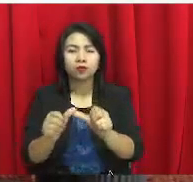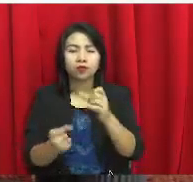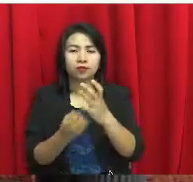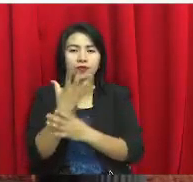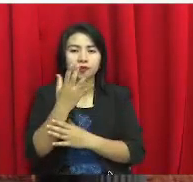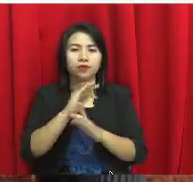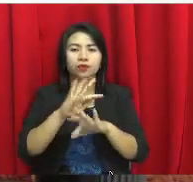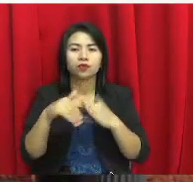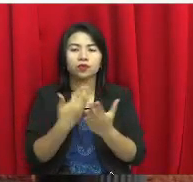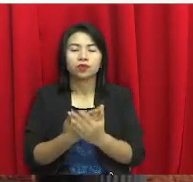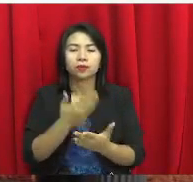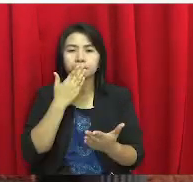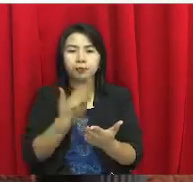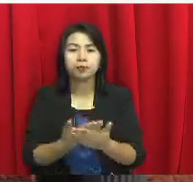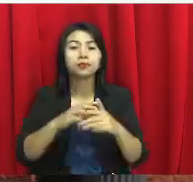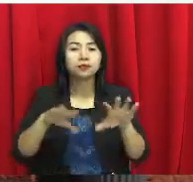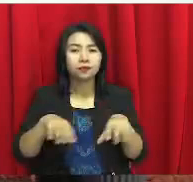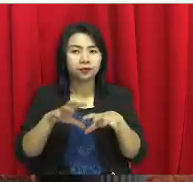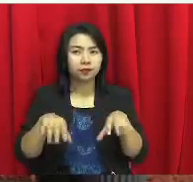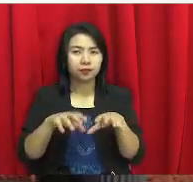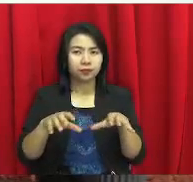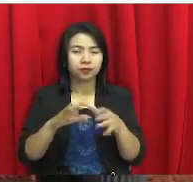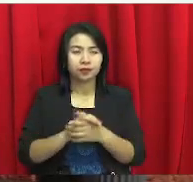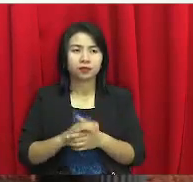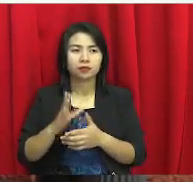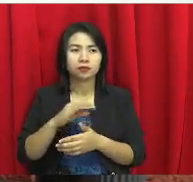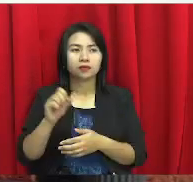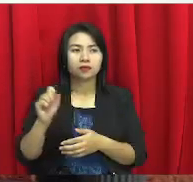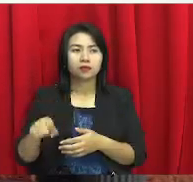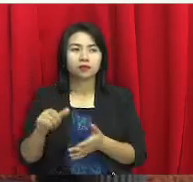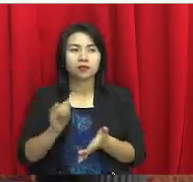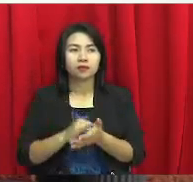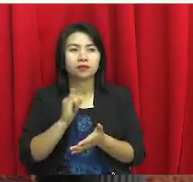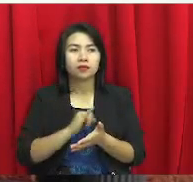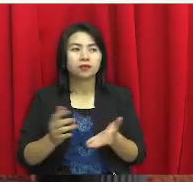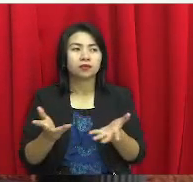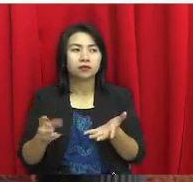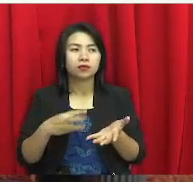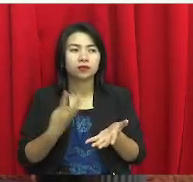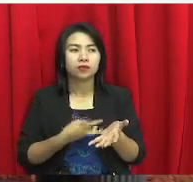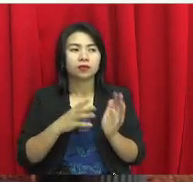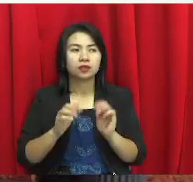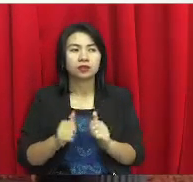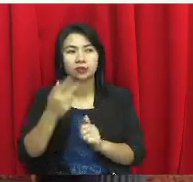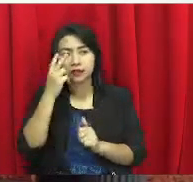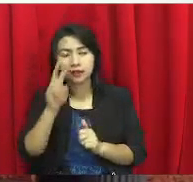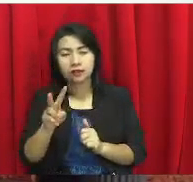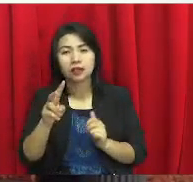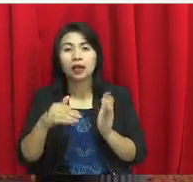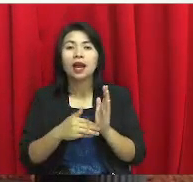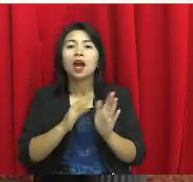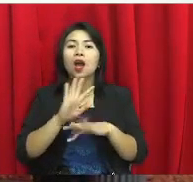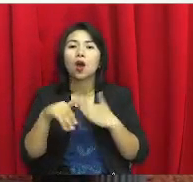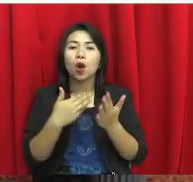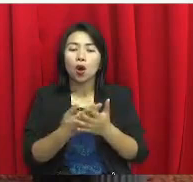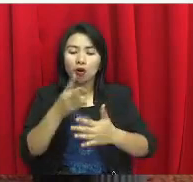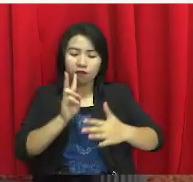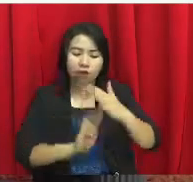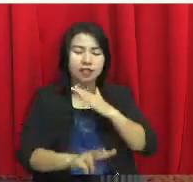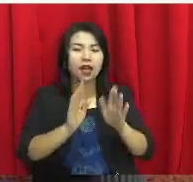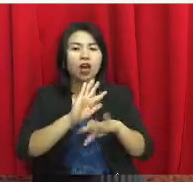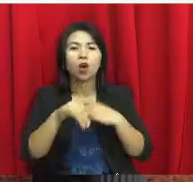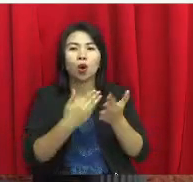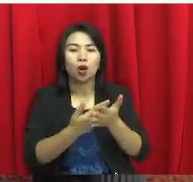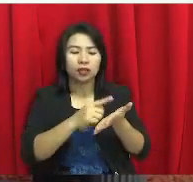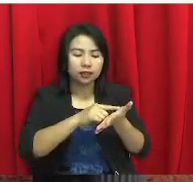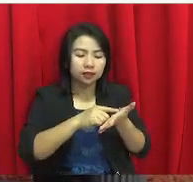unto all good works. So makikita nyo dito, maliwanag na maliwanag, sinasabi po ng Biblia dito, all scripture is given by inspiration